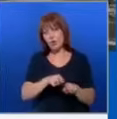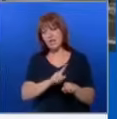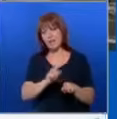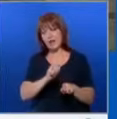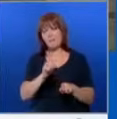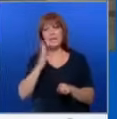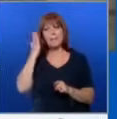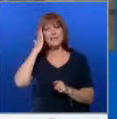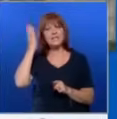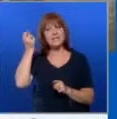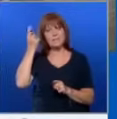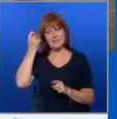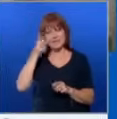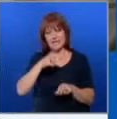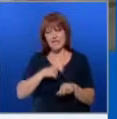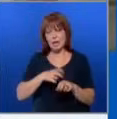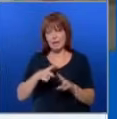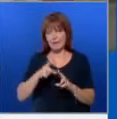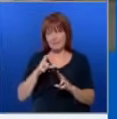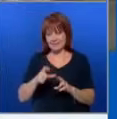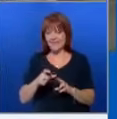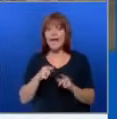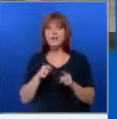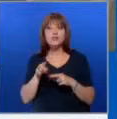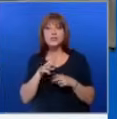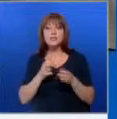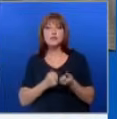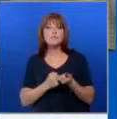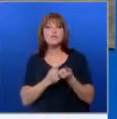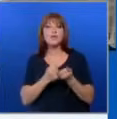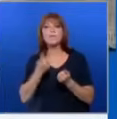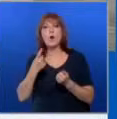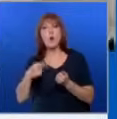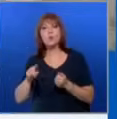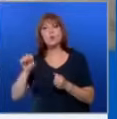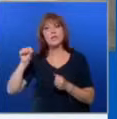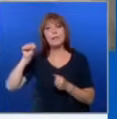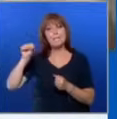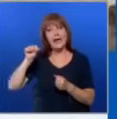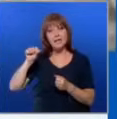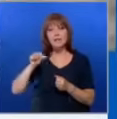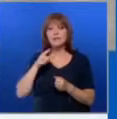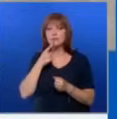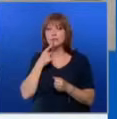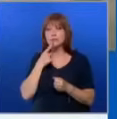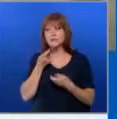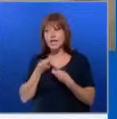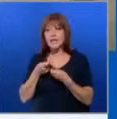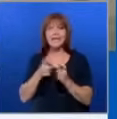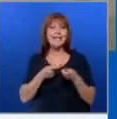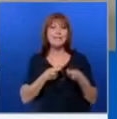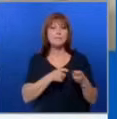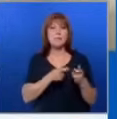за министър-председател на ДПС, а движението ще търси подкрепа от останалите политически формации, като ще бъдат разпратени за